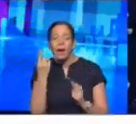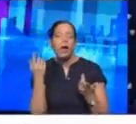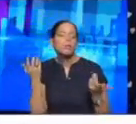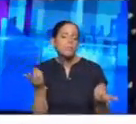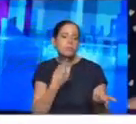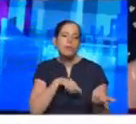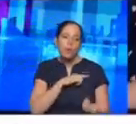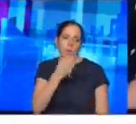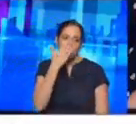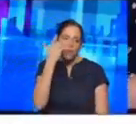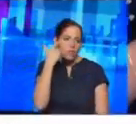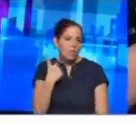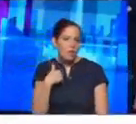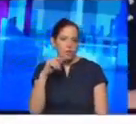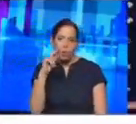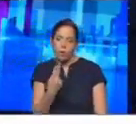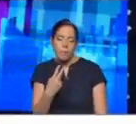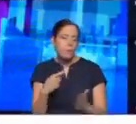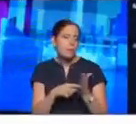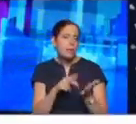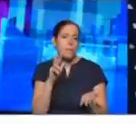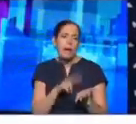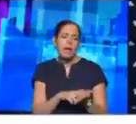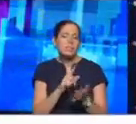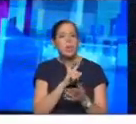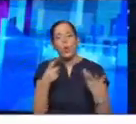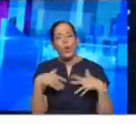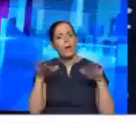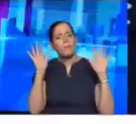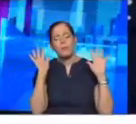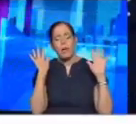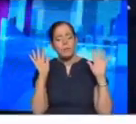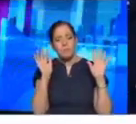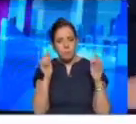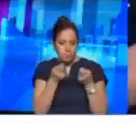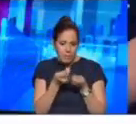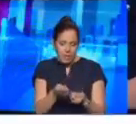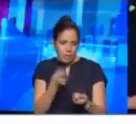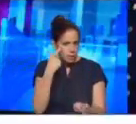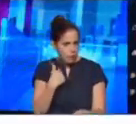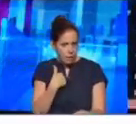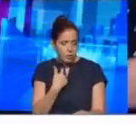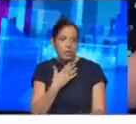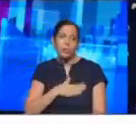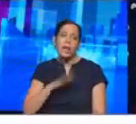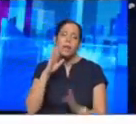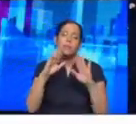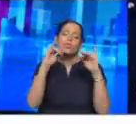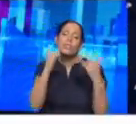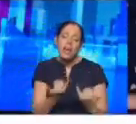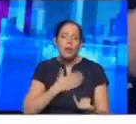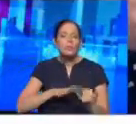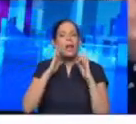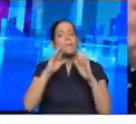ואנחנו הולכים להתאכזב ועוד פעם בגץ, כי בגץ לא ירים ידיים בעניין הזה לטעמי. אני רוצה להאמין שכן, אני רוצה להאמין